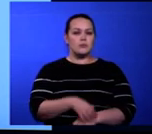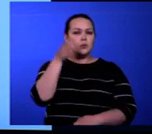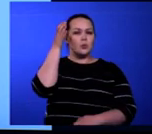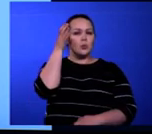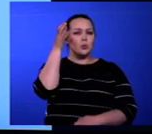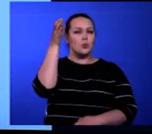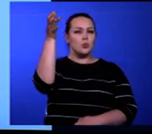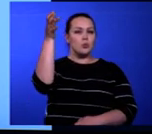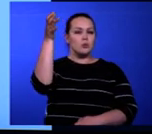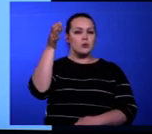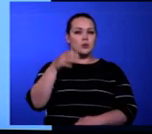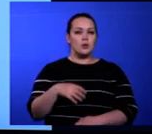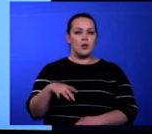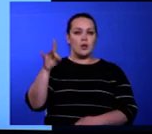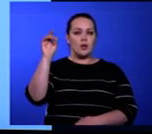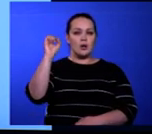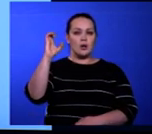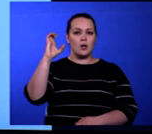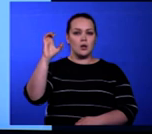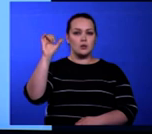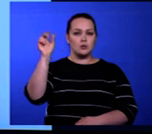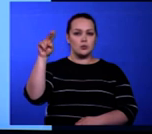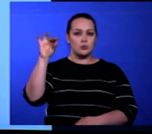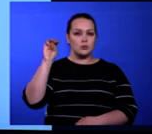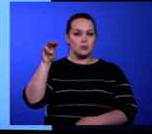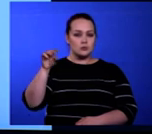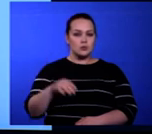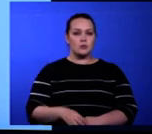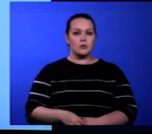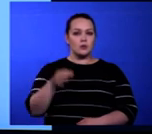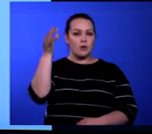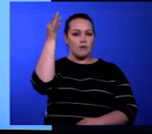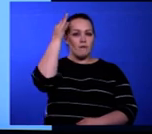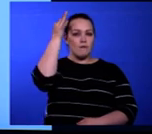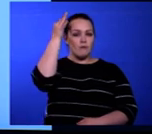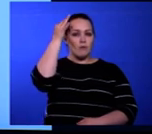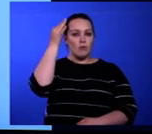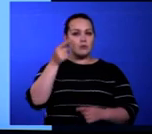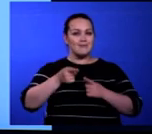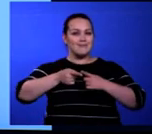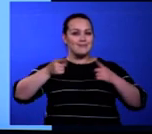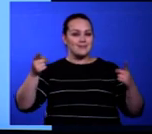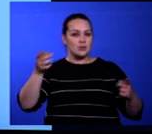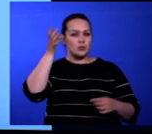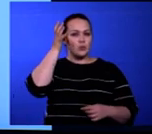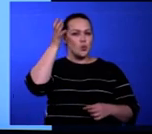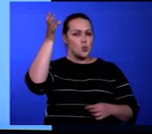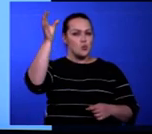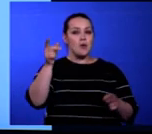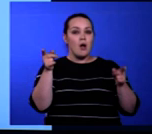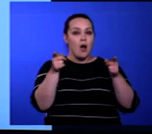умный рассудит. Волос длинный, а ум, конечно,